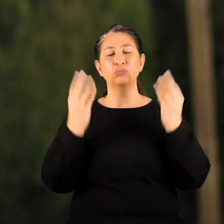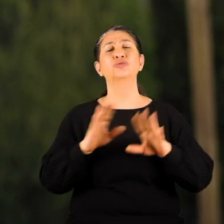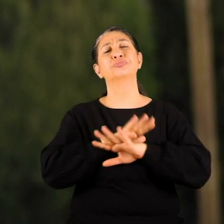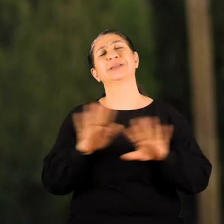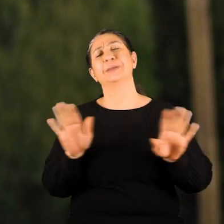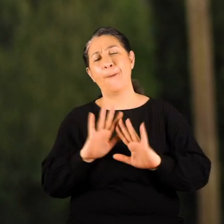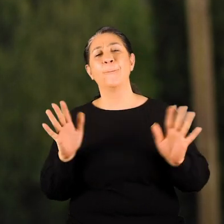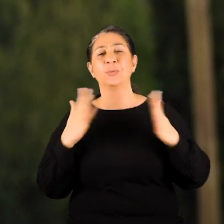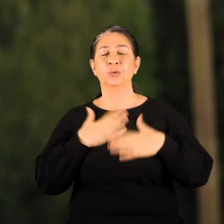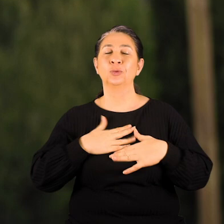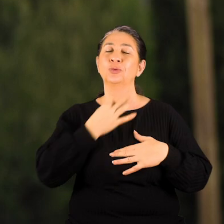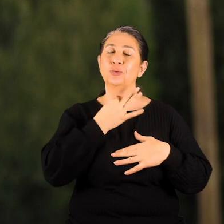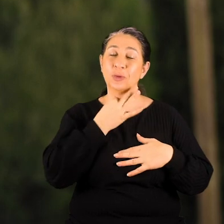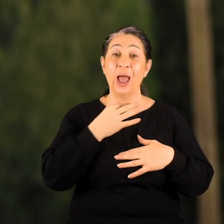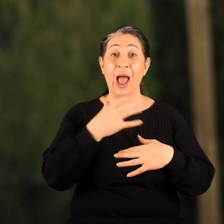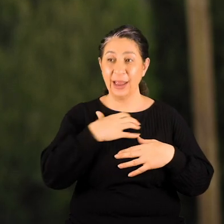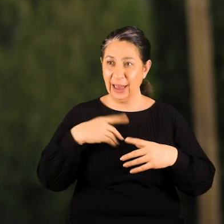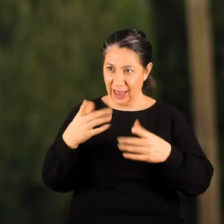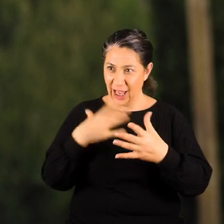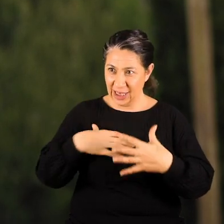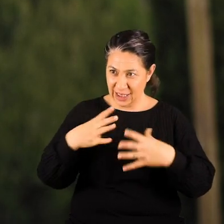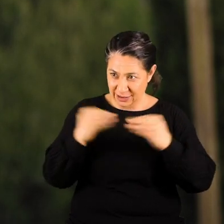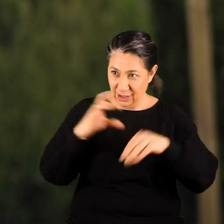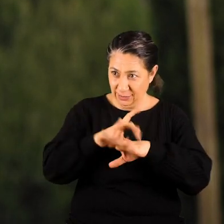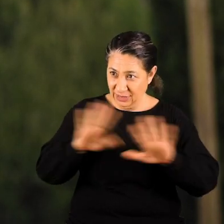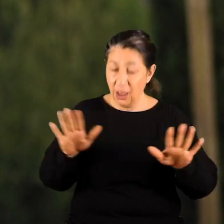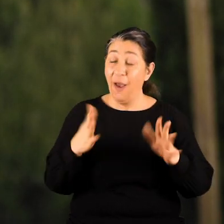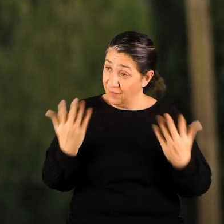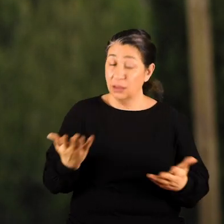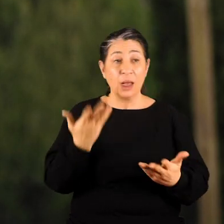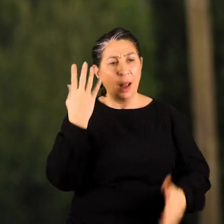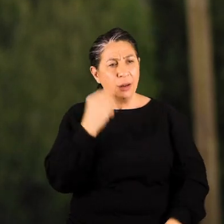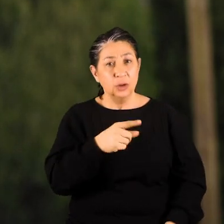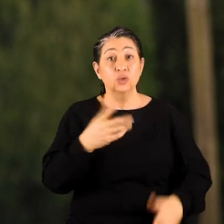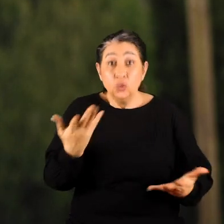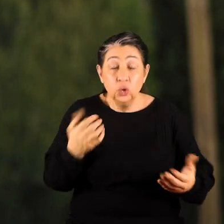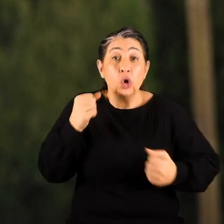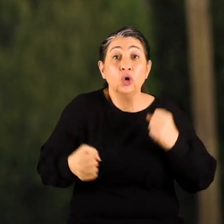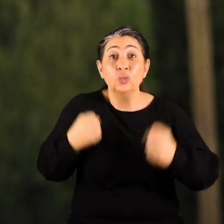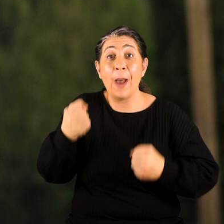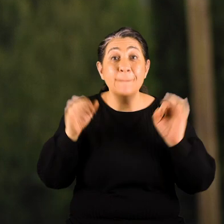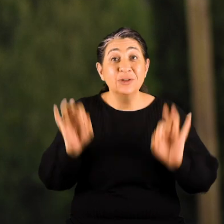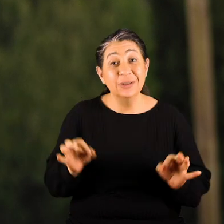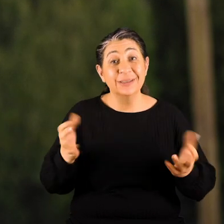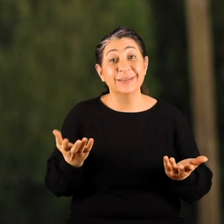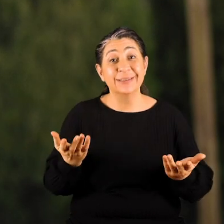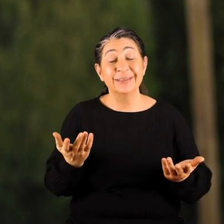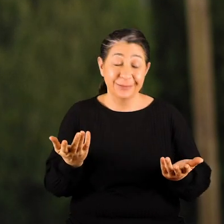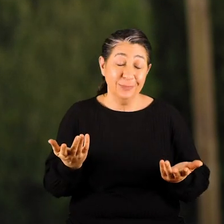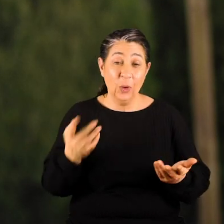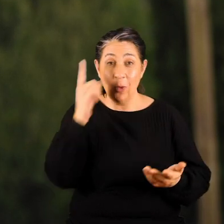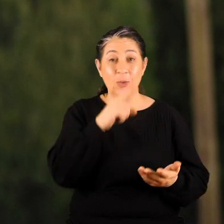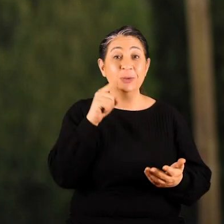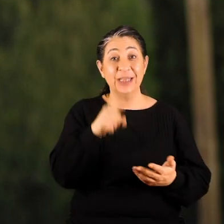Yani başkaları ona sorduğunda sen annen iyileşti mi diye evet demiş. Nereden anladın demiş? Çünkü koşuyor demiş. Aynen. Yani.